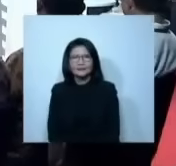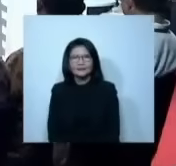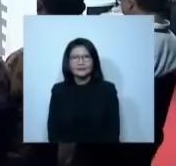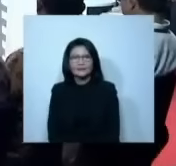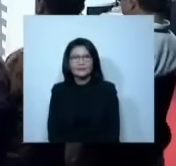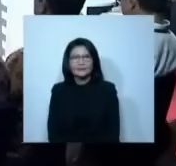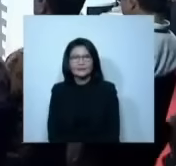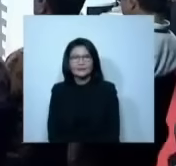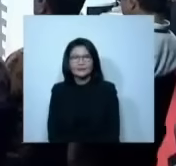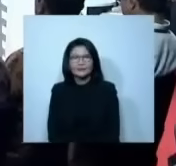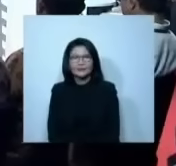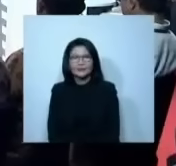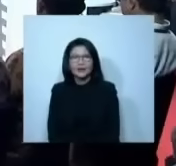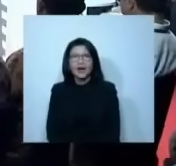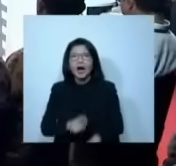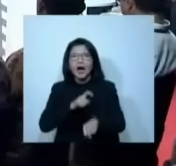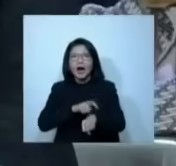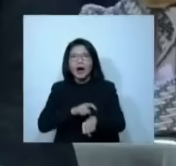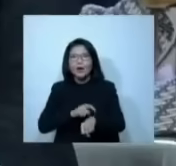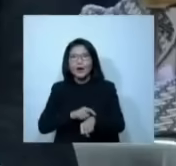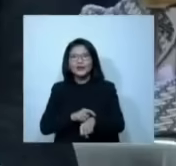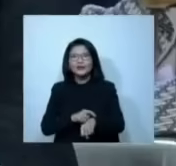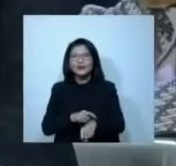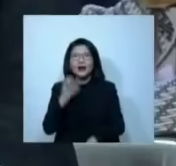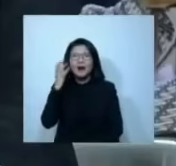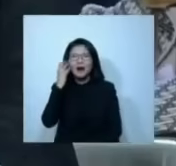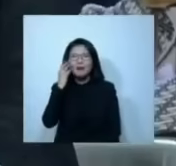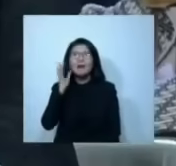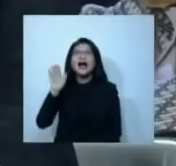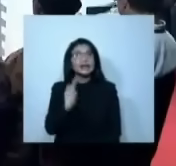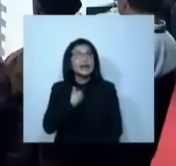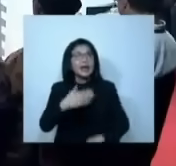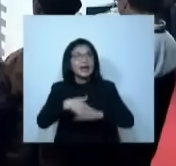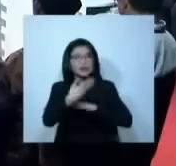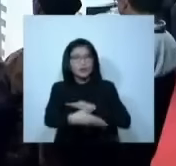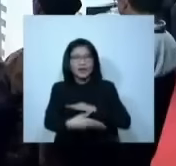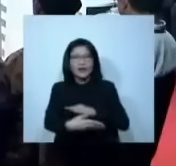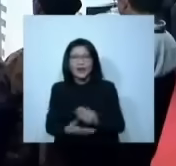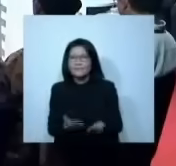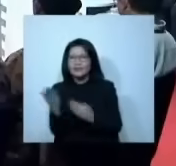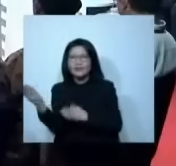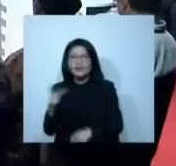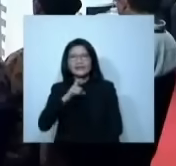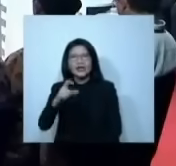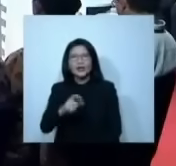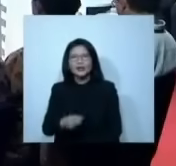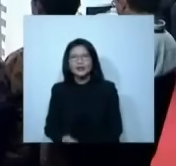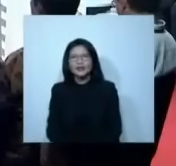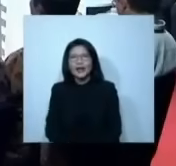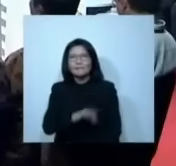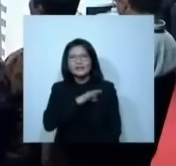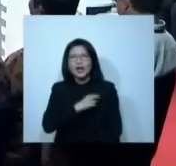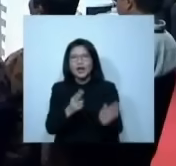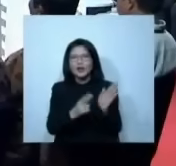juga membuat ee ee publik ee terpana gitu ya bahwa ini bukan perkara setuju tidak setuju saja bukan